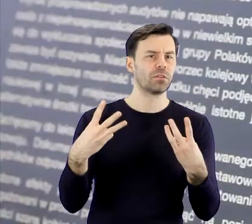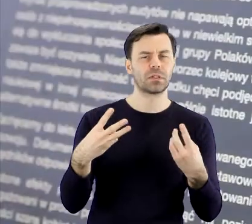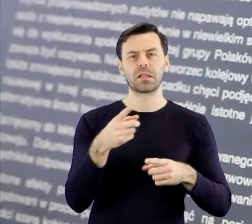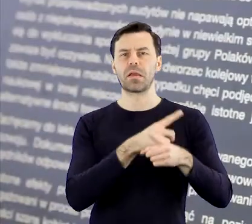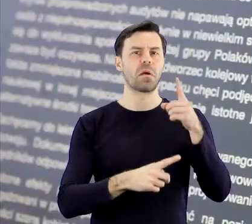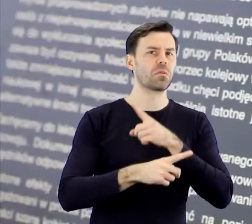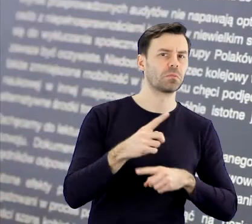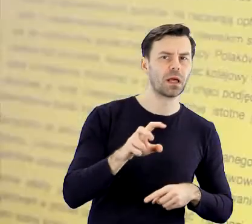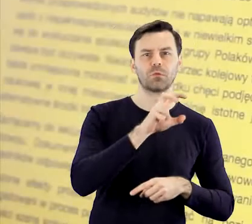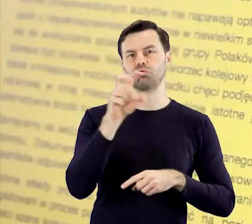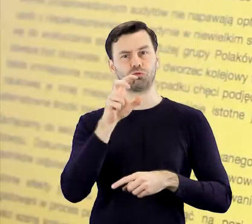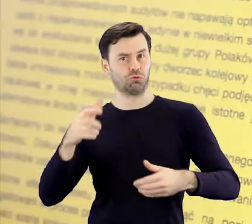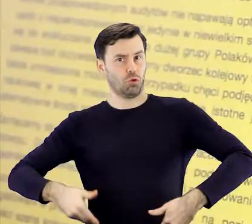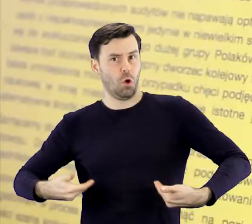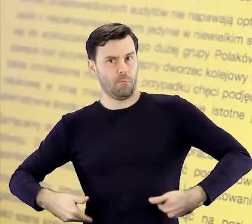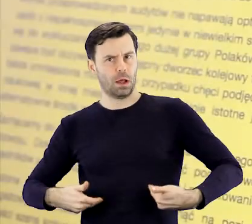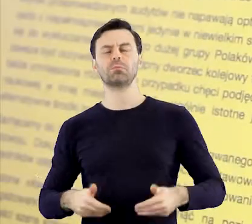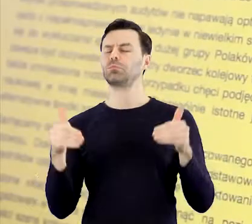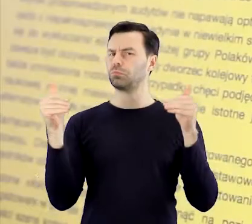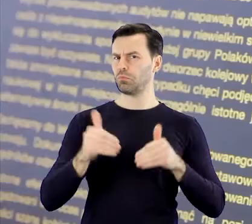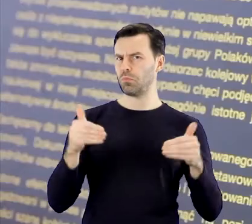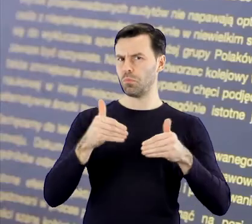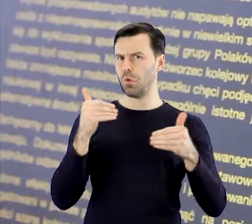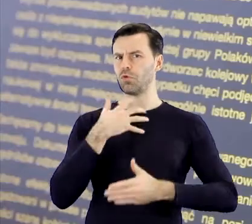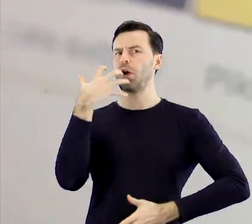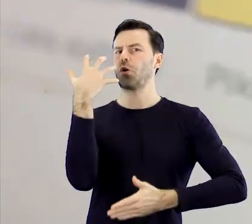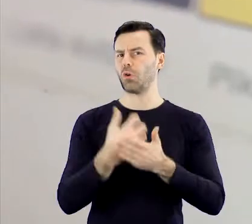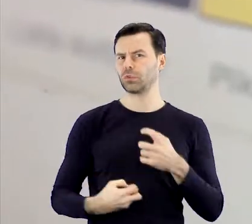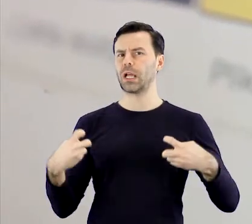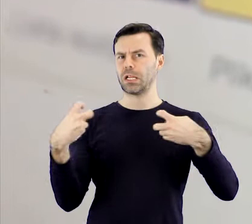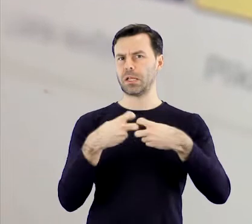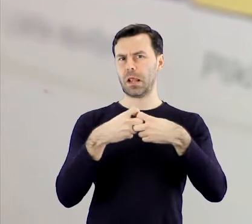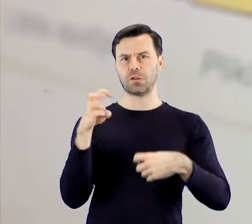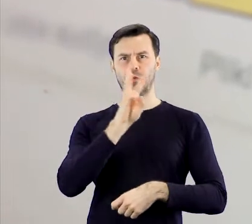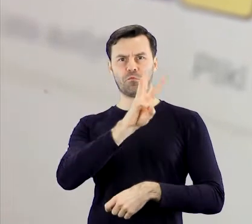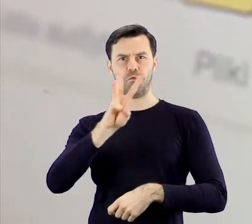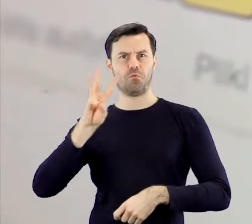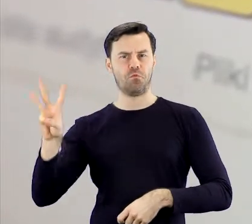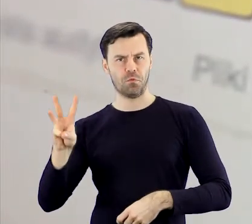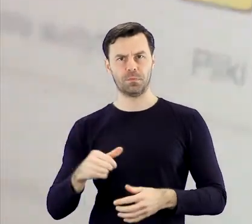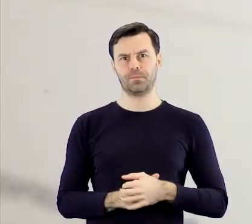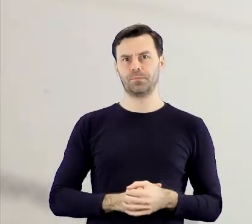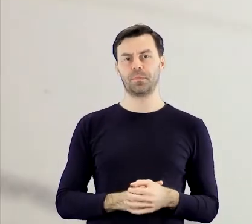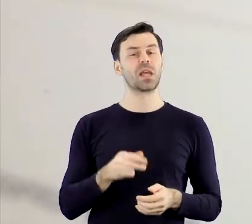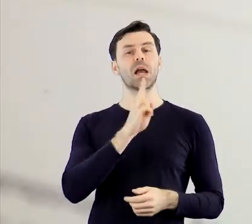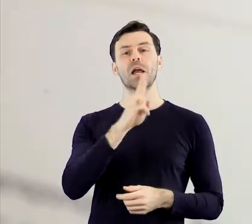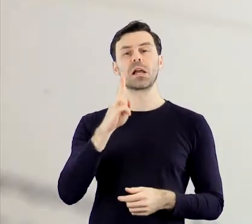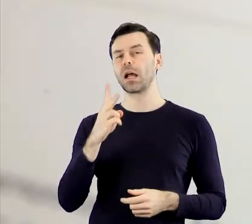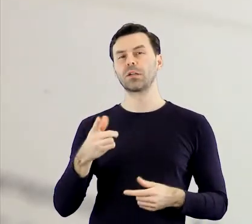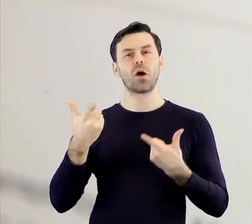zdrowa, może odebrać treść przedstawioną na tej stronie w sposób pełny. Każda osoba równo. Żeby strona